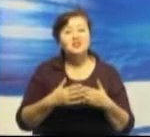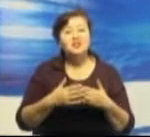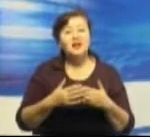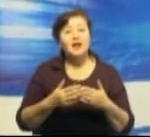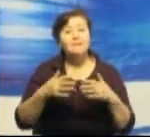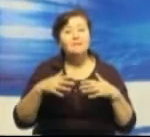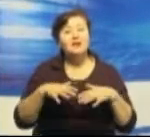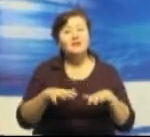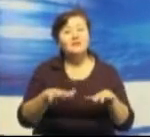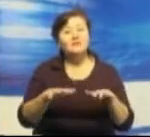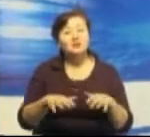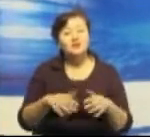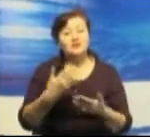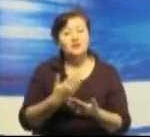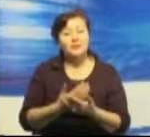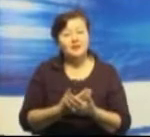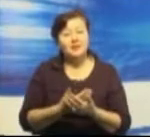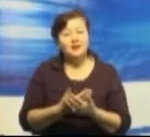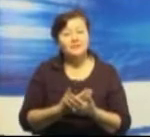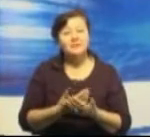делопроизводства.